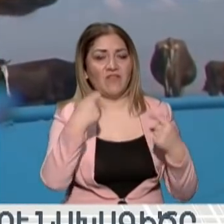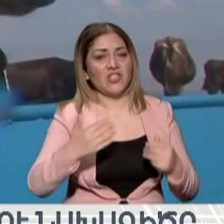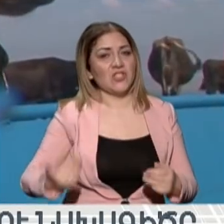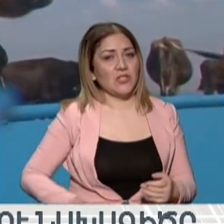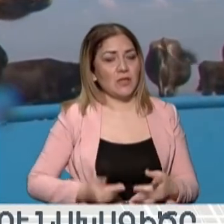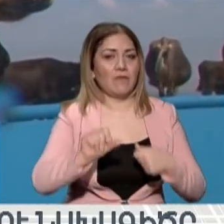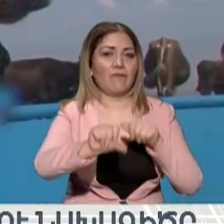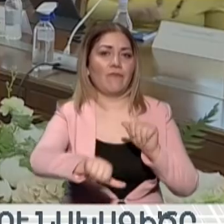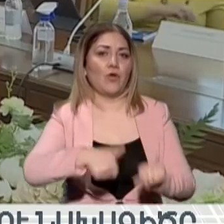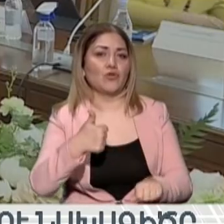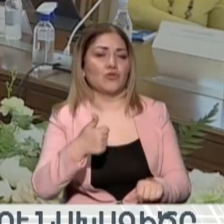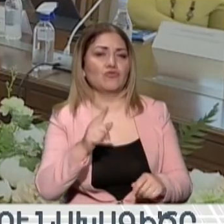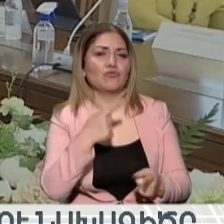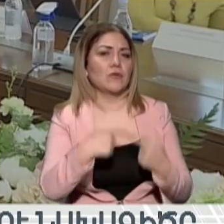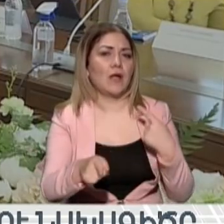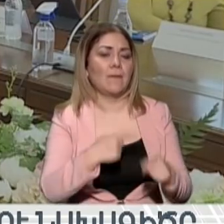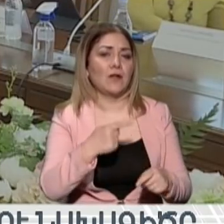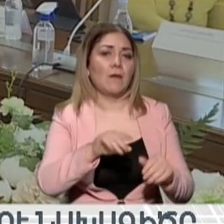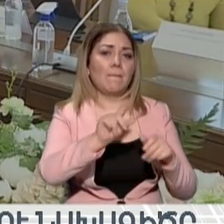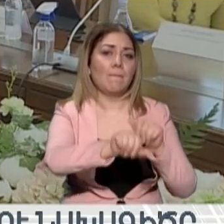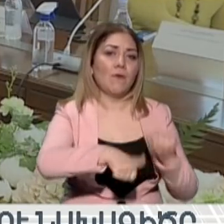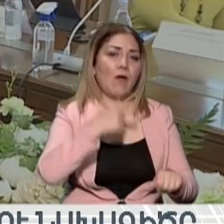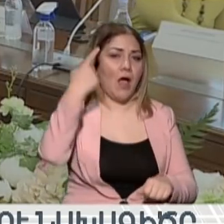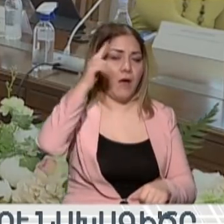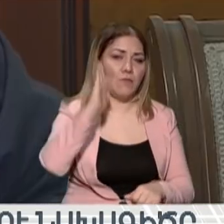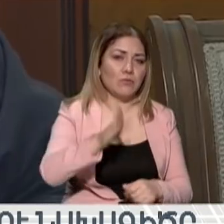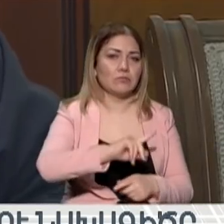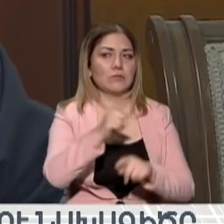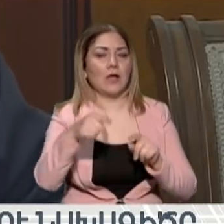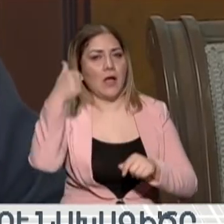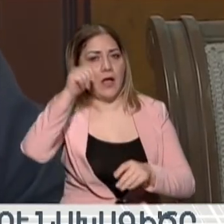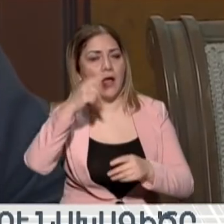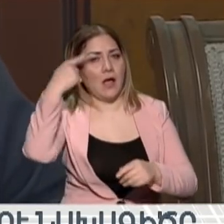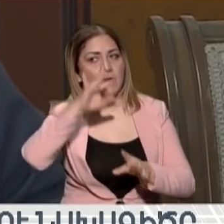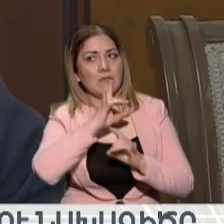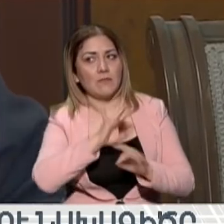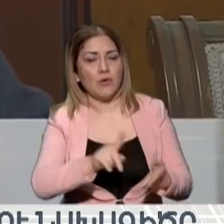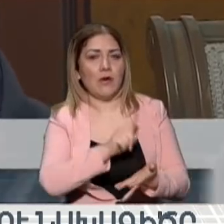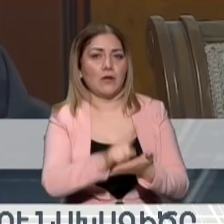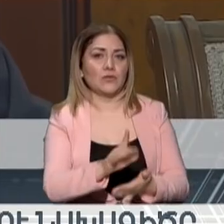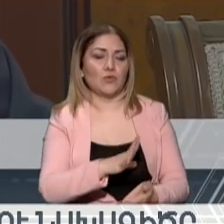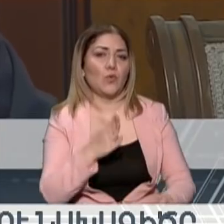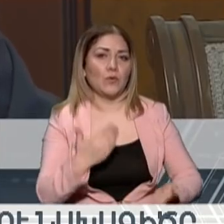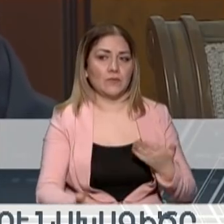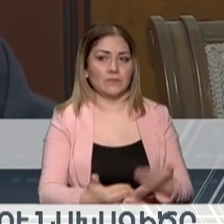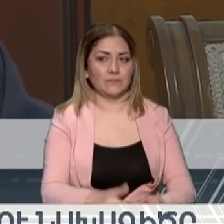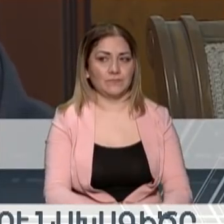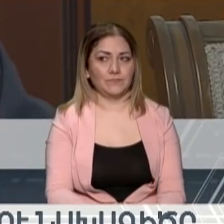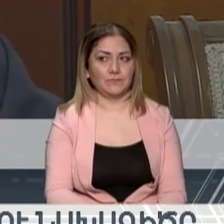թե մորթած որ մի դեպքում հարկվելու է, մյուսում ոչ, հարց բարձրացրին աուդիտորների պալատից։ Օրինակ, երբ